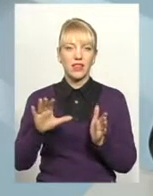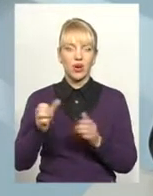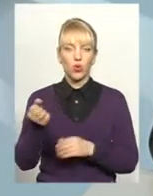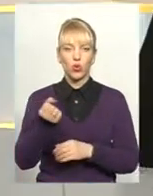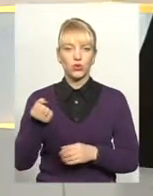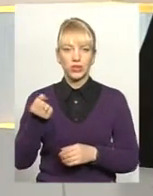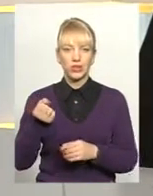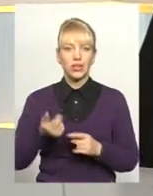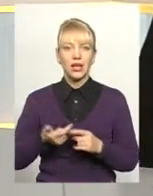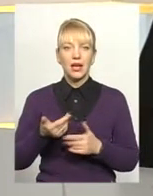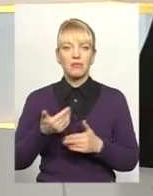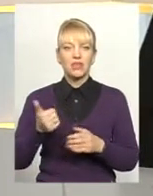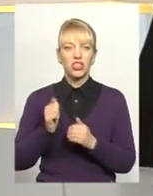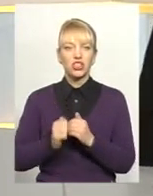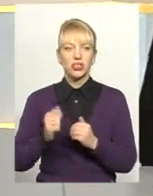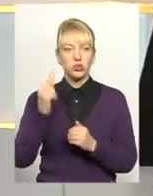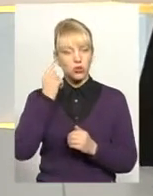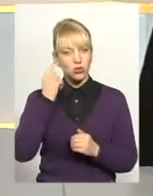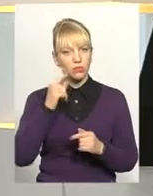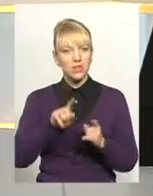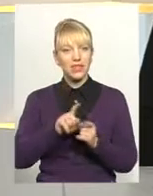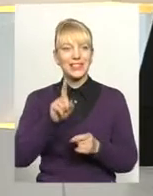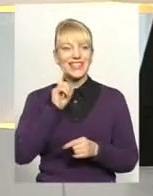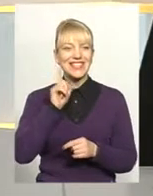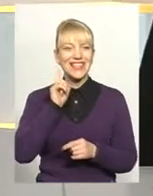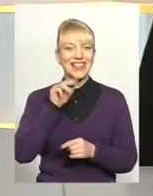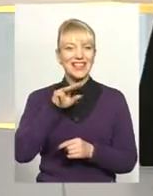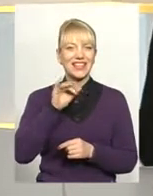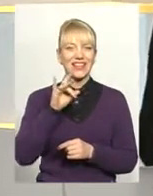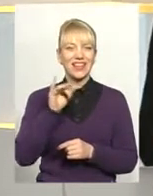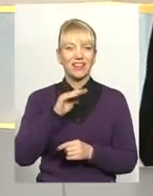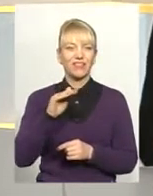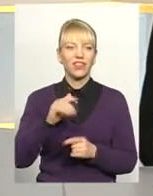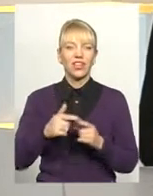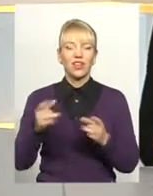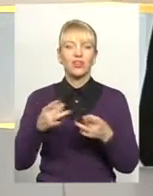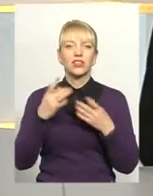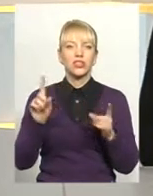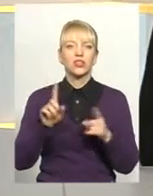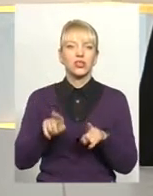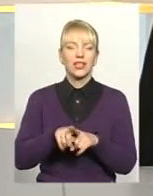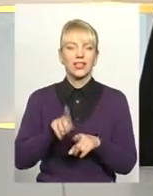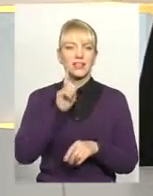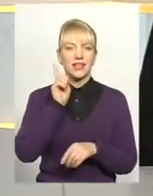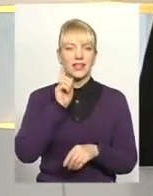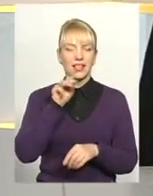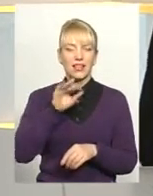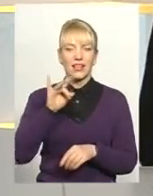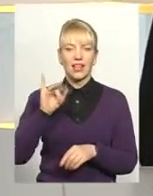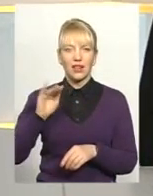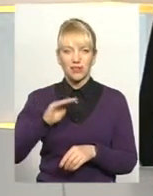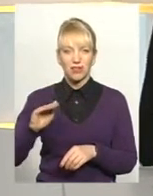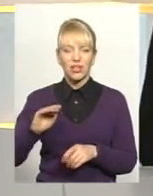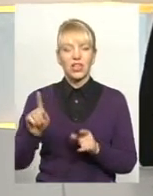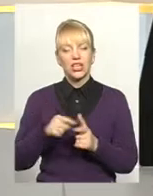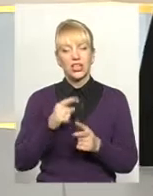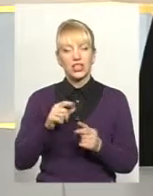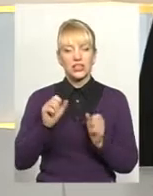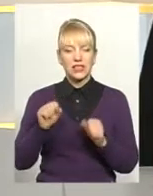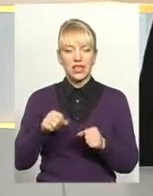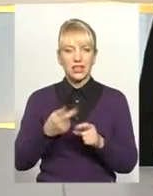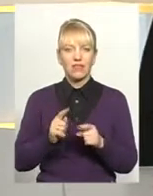ми усе частіше чуємо про такий собі зелений тариф. От деталізуйте, будь ласка, що він собою представляє і чи він здатен впливати на тарифну політику